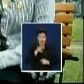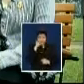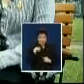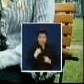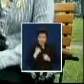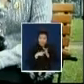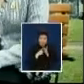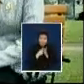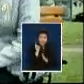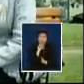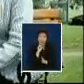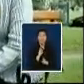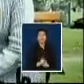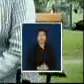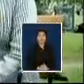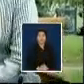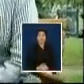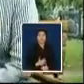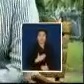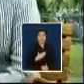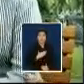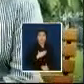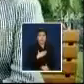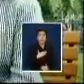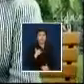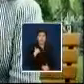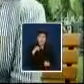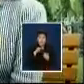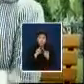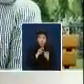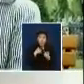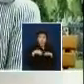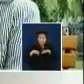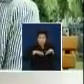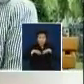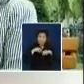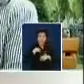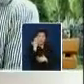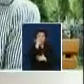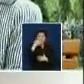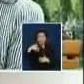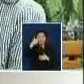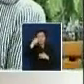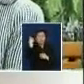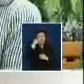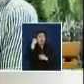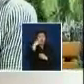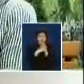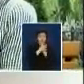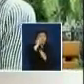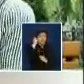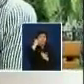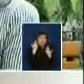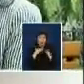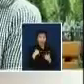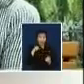อะไรคะ ก็ต้องบอกว่าเราเองเรามีบรรยากาศในเรื่องของการจัดรายการมาหลายๆที่แล้วในเมื่อมาถึง